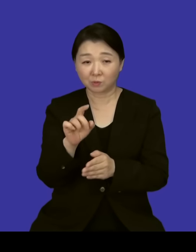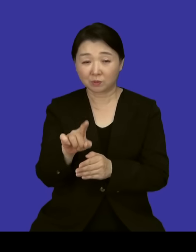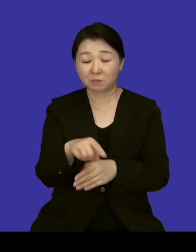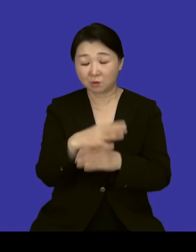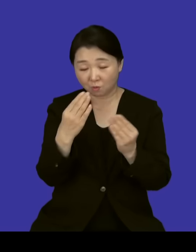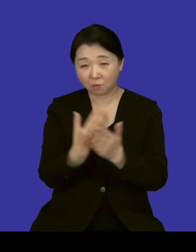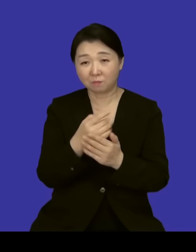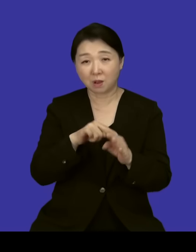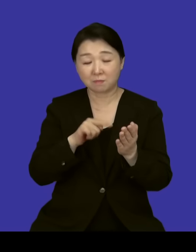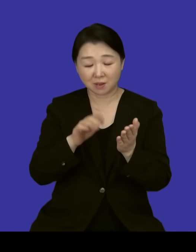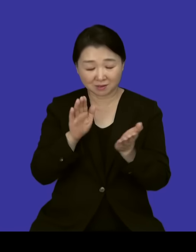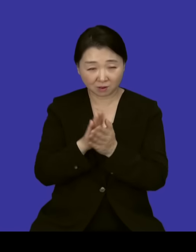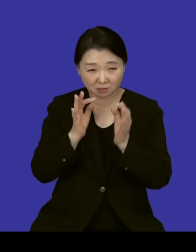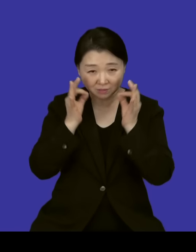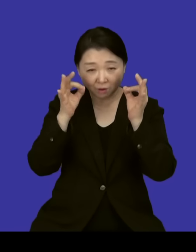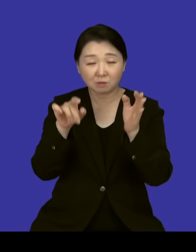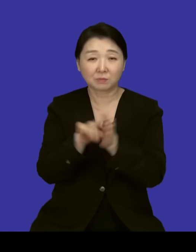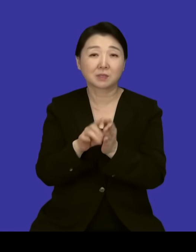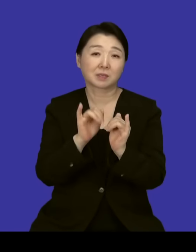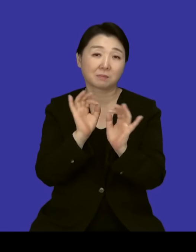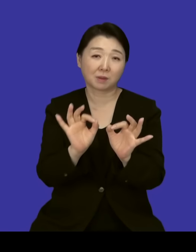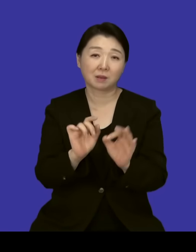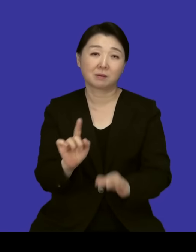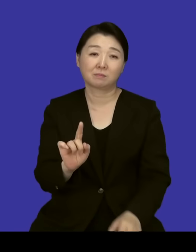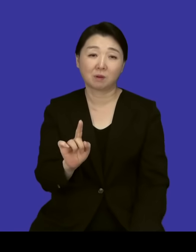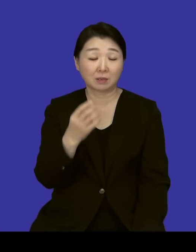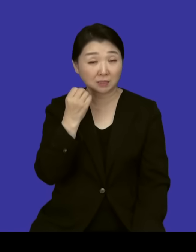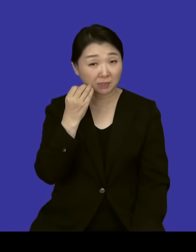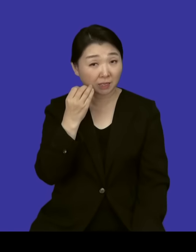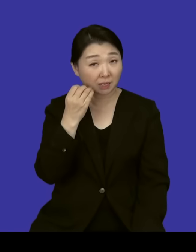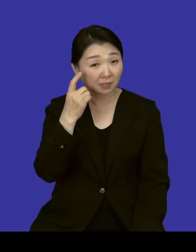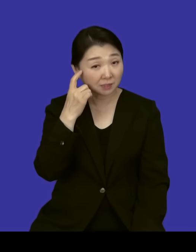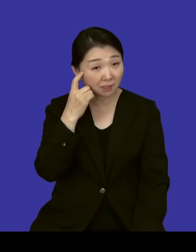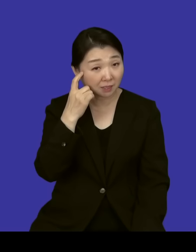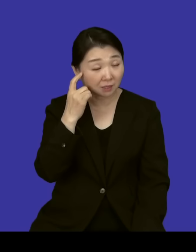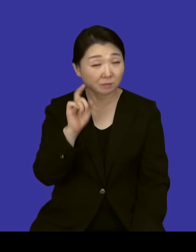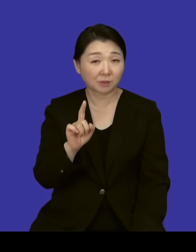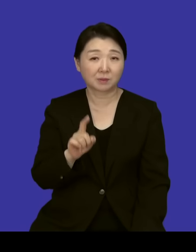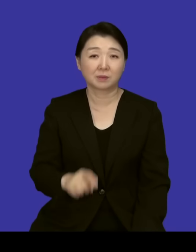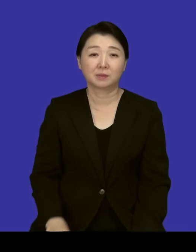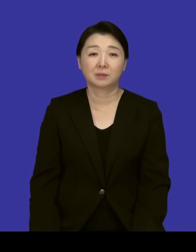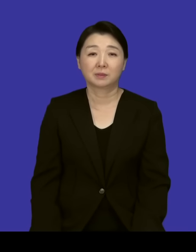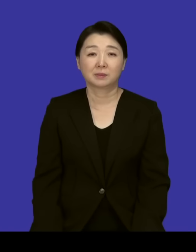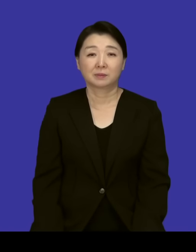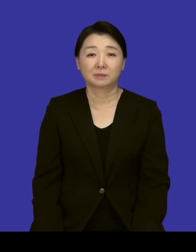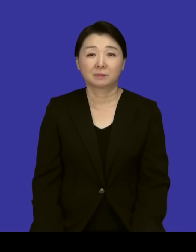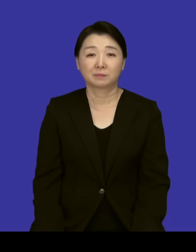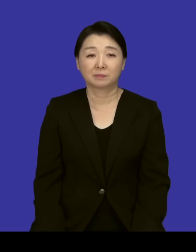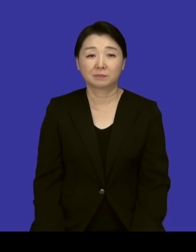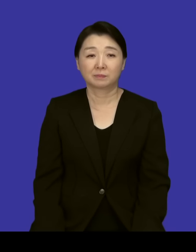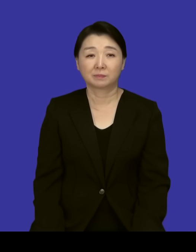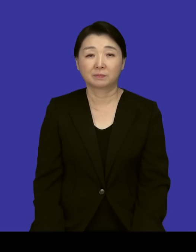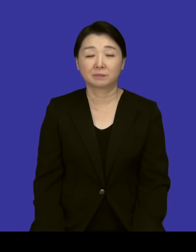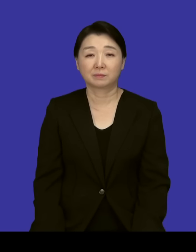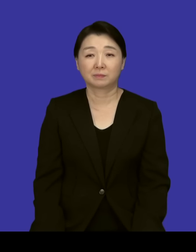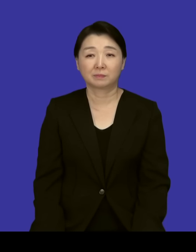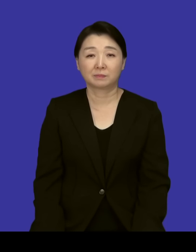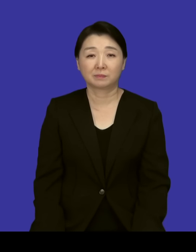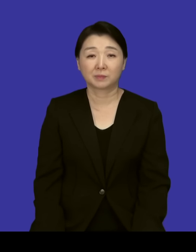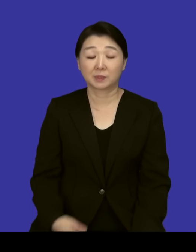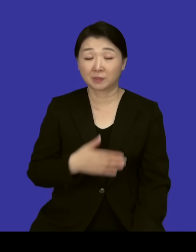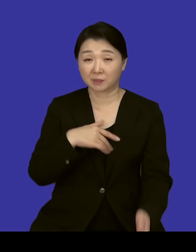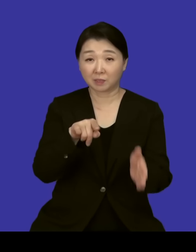온 마음과 열성을 다해서 믿는 사람들을 볼 때도 약간 좀 이상하게 봤겠네요. 교회를 추석하면서도. 네. 그렇기 때문에 제가